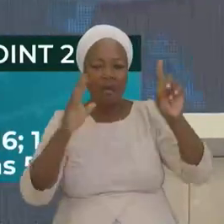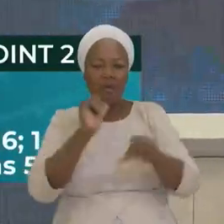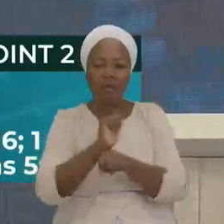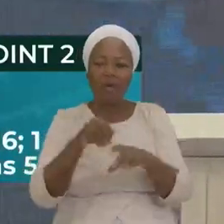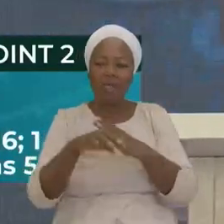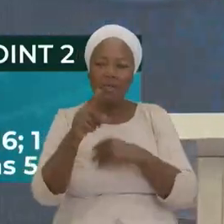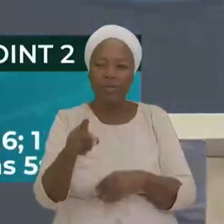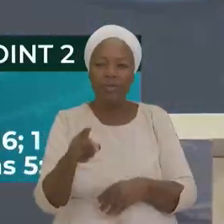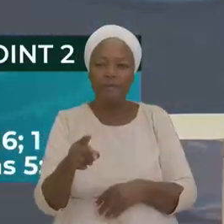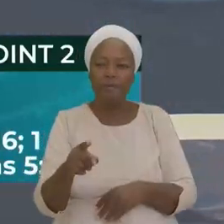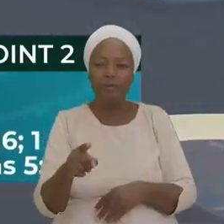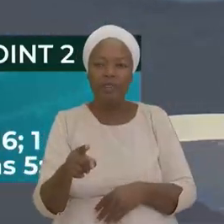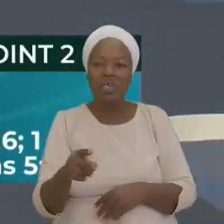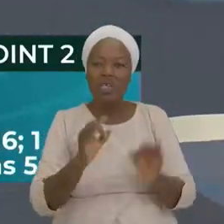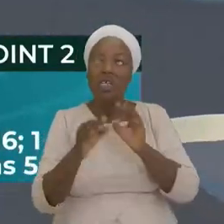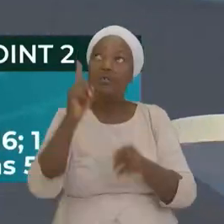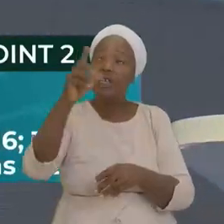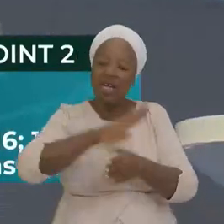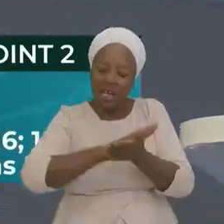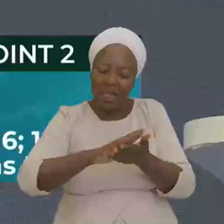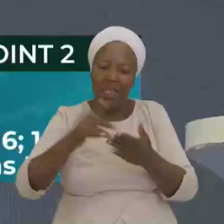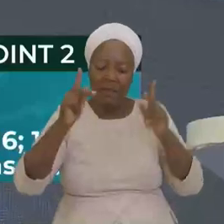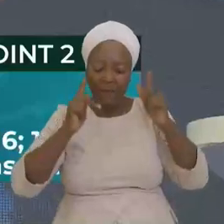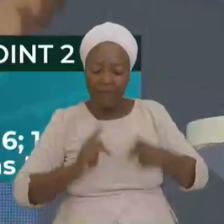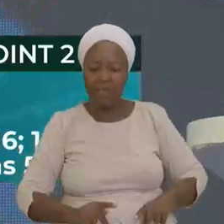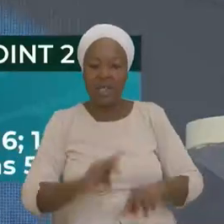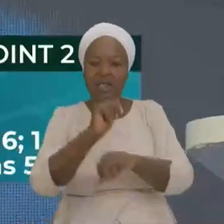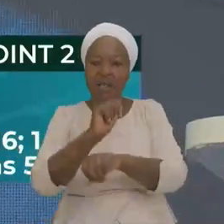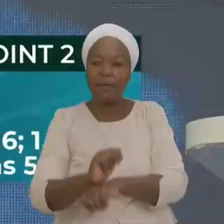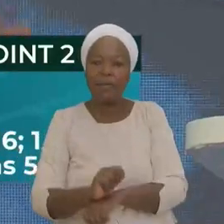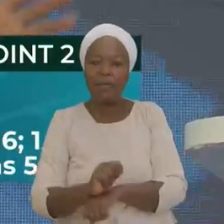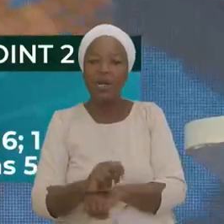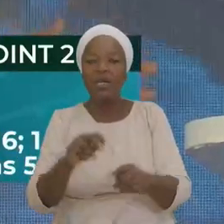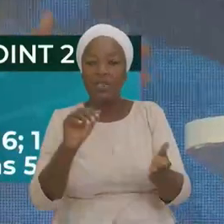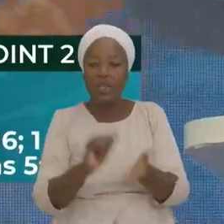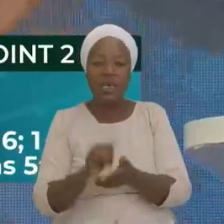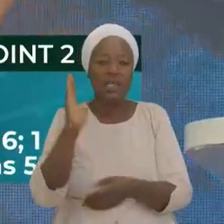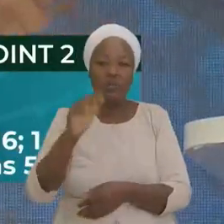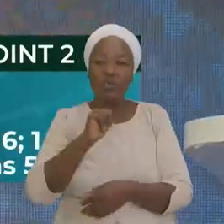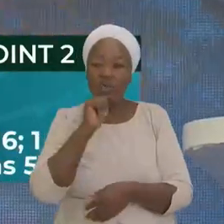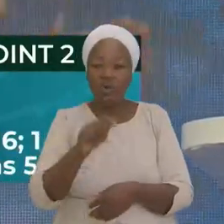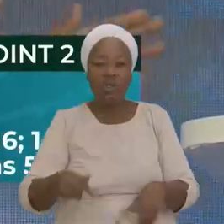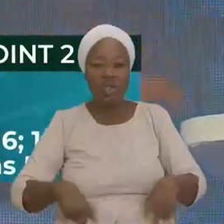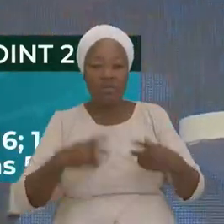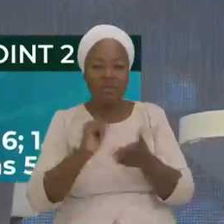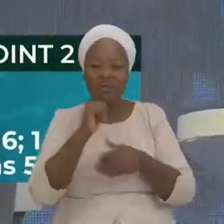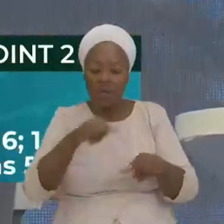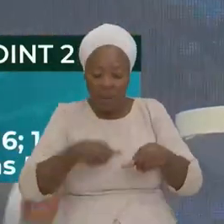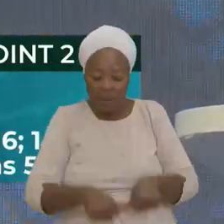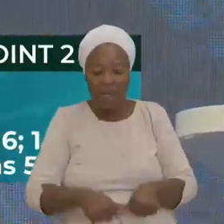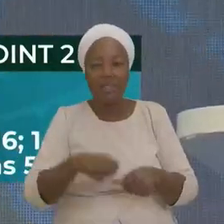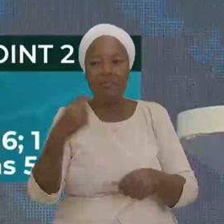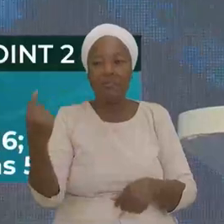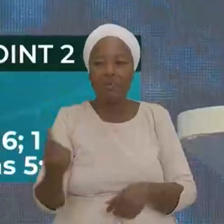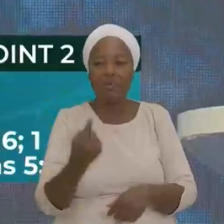J'habiterai en vous. Je marcherai en vous. S'il a purifié le temple physique,